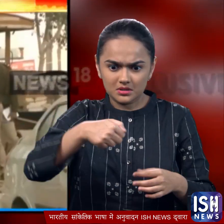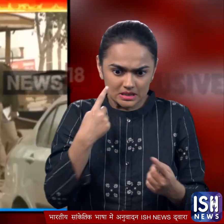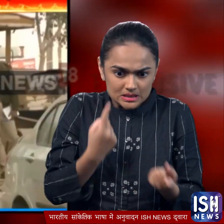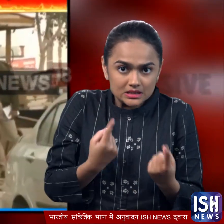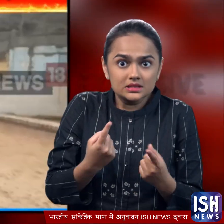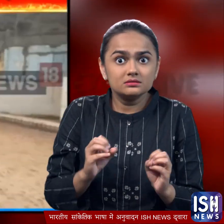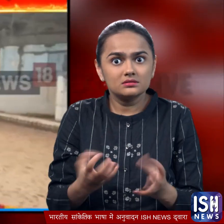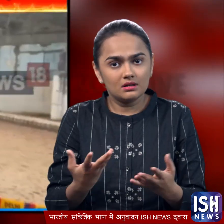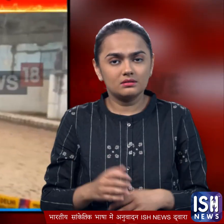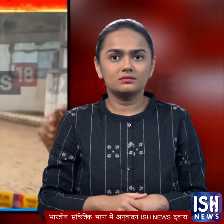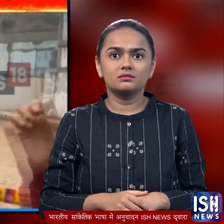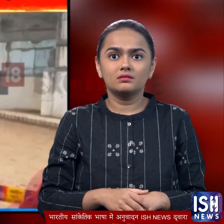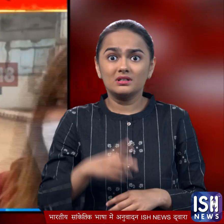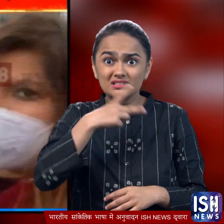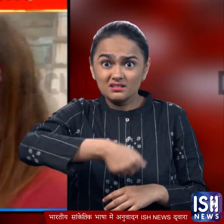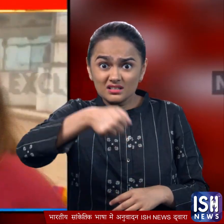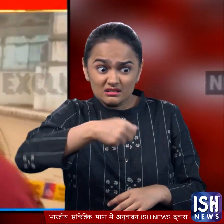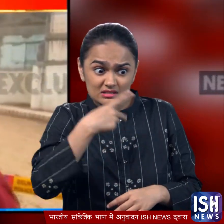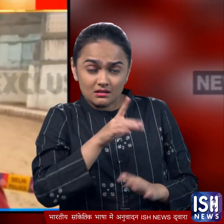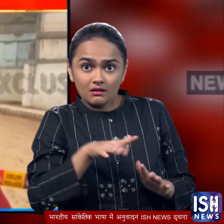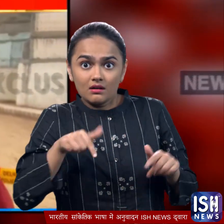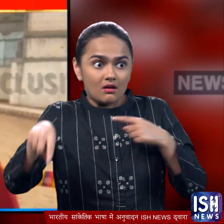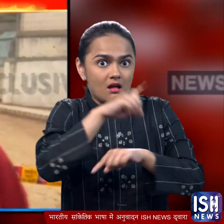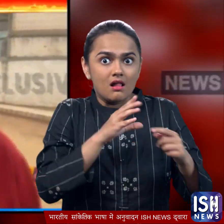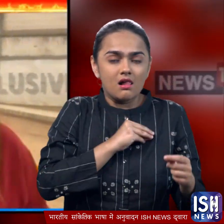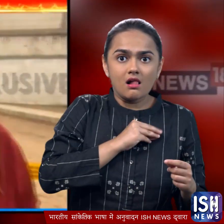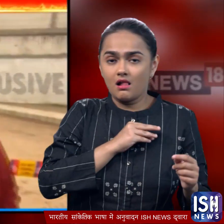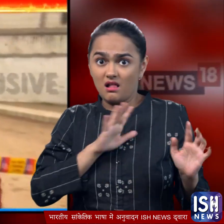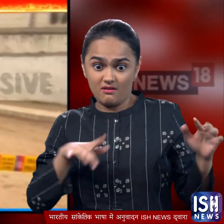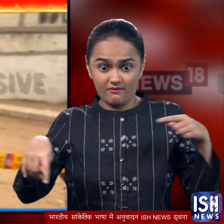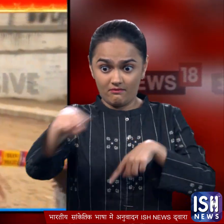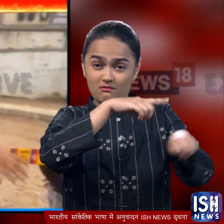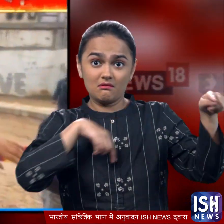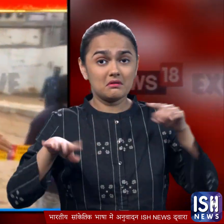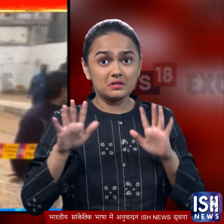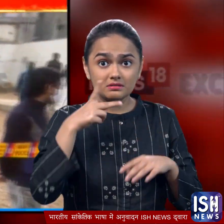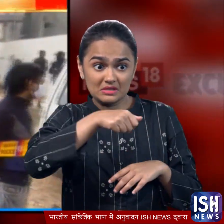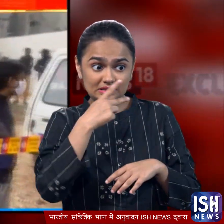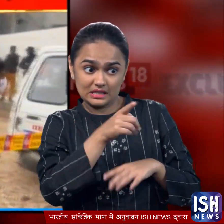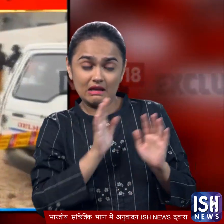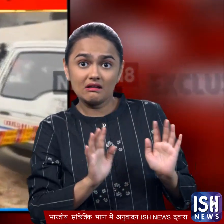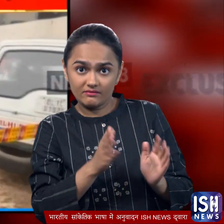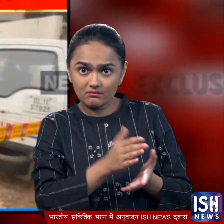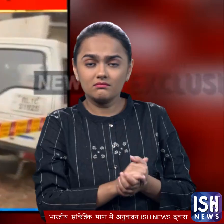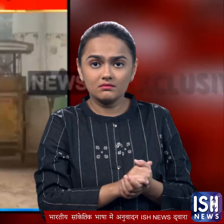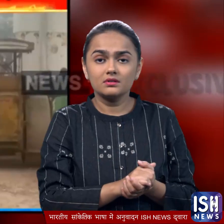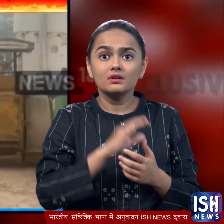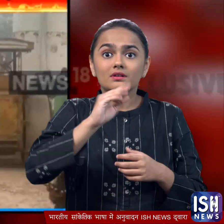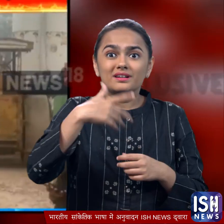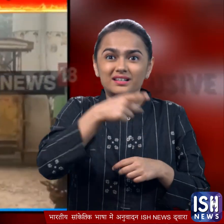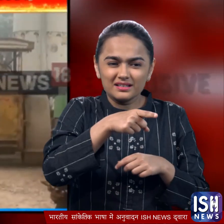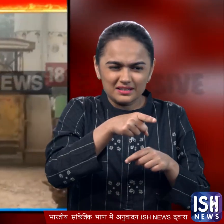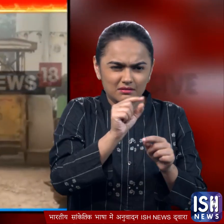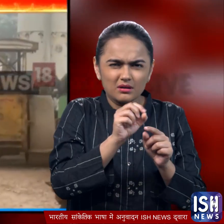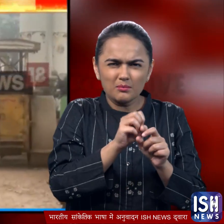की जांच शुरू कर दी गई। लावारिस बैग मिलने से इलाके में हड़कंप मच गया है। फिलहाल पुलिस ने पूरे इलाके को कॉर्डन ऑफ कर दिया है। तब तक